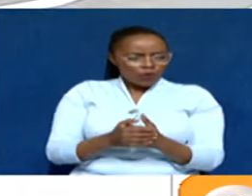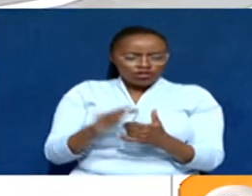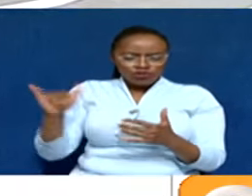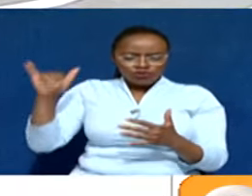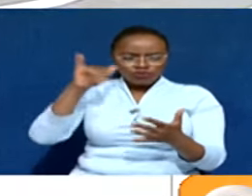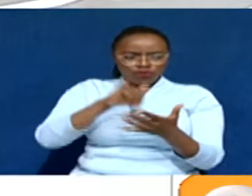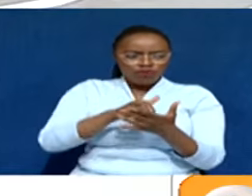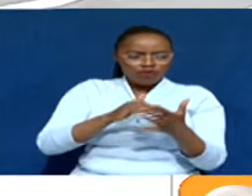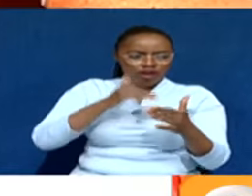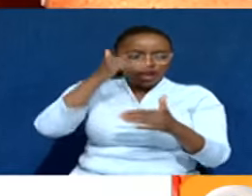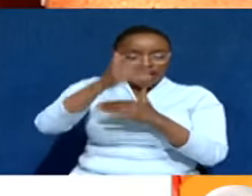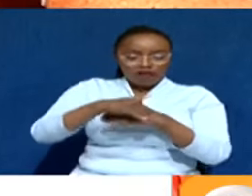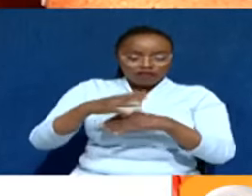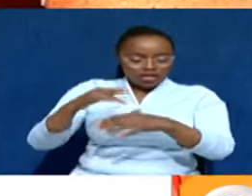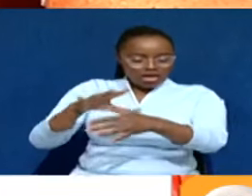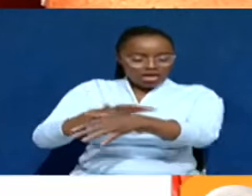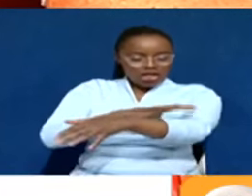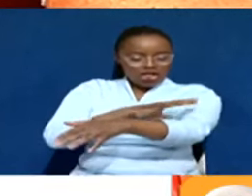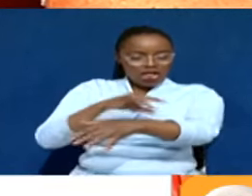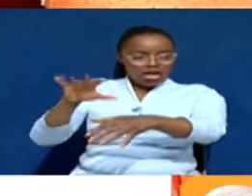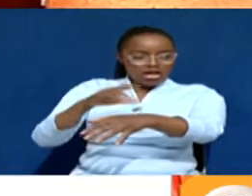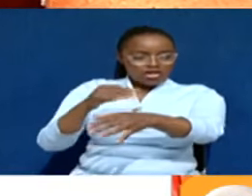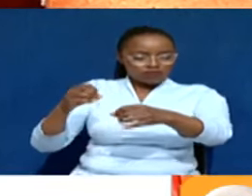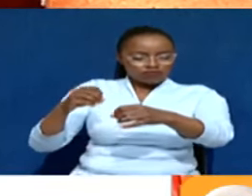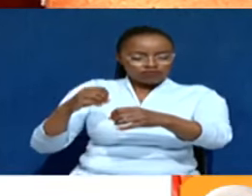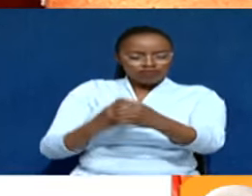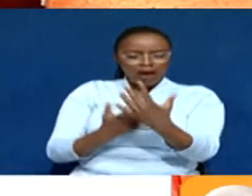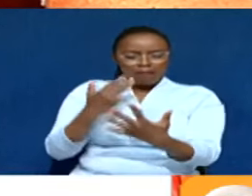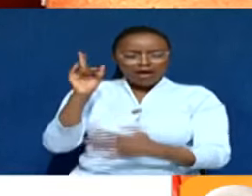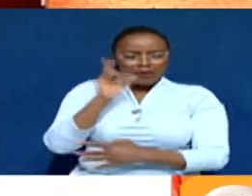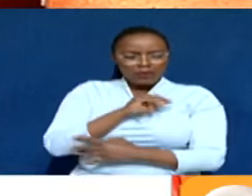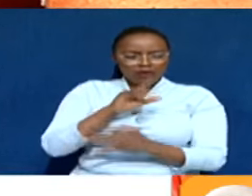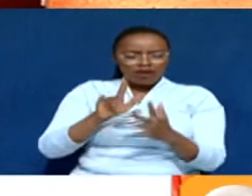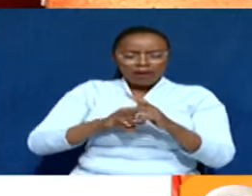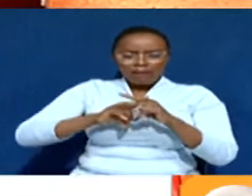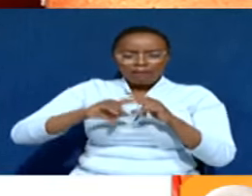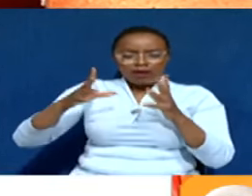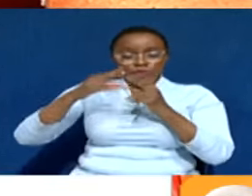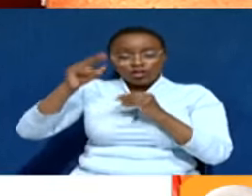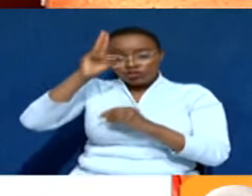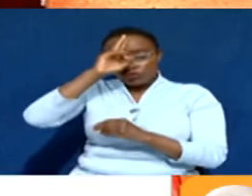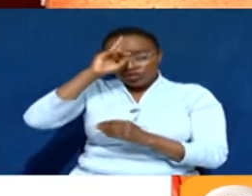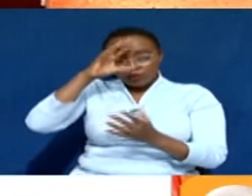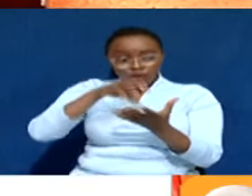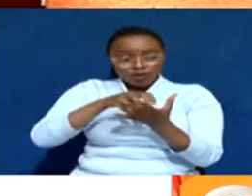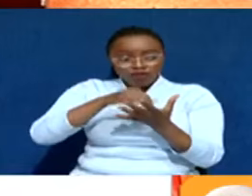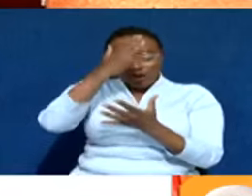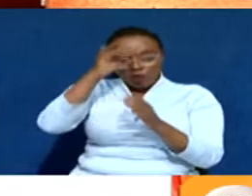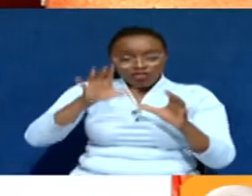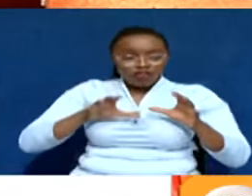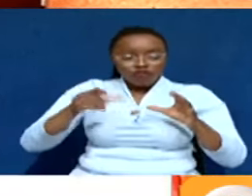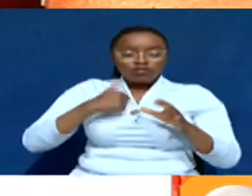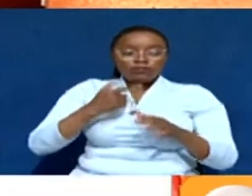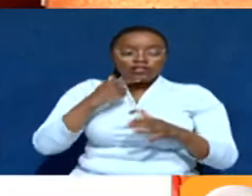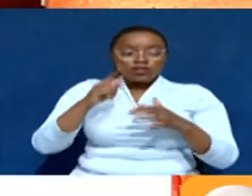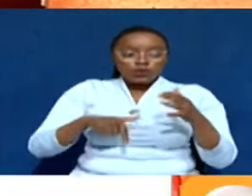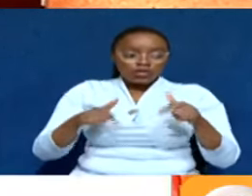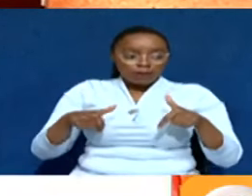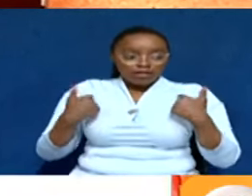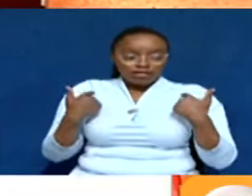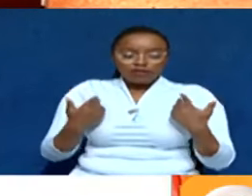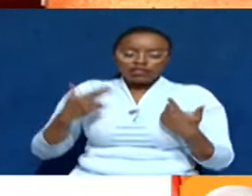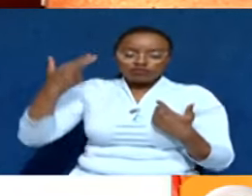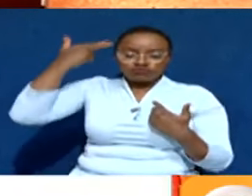here? Okay, after kuchomwa mkono, nikatoroka, nikaenda police station, because walinforce niseme on